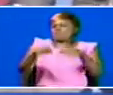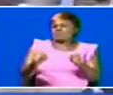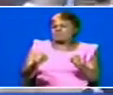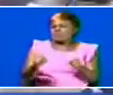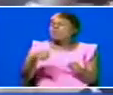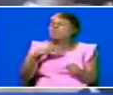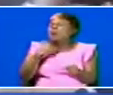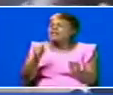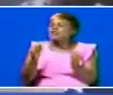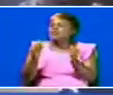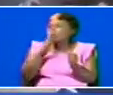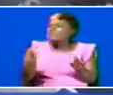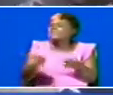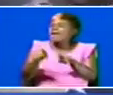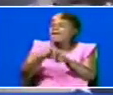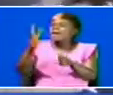mkabe.